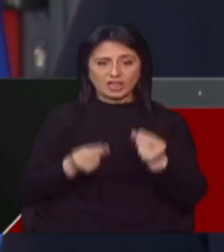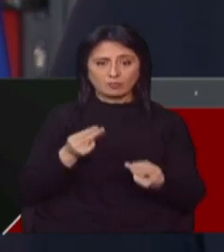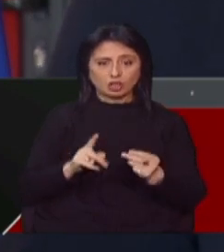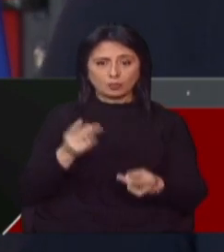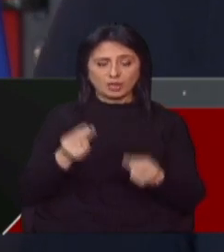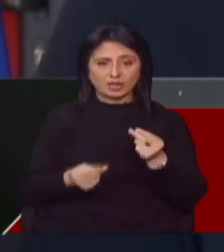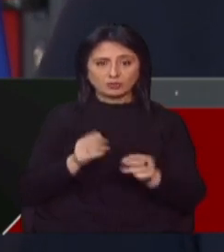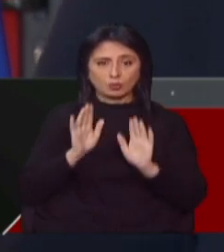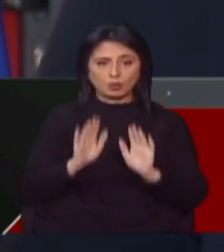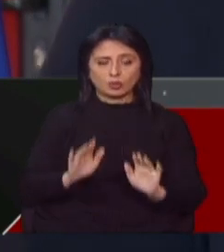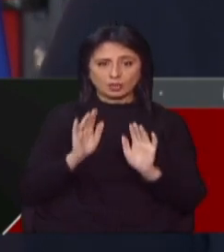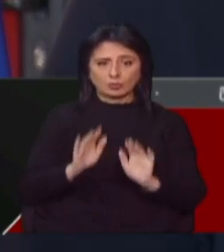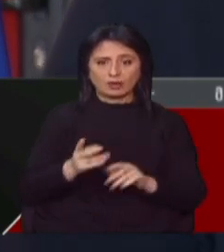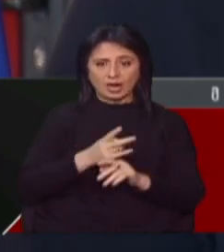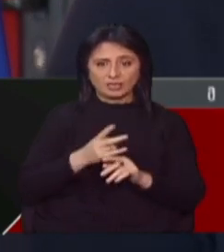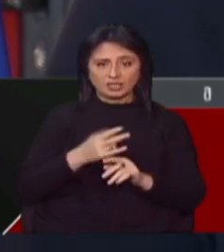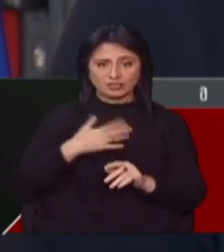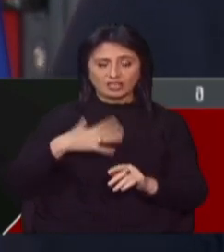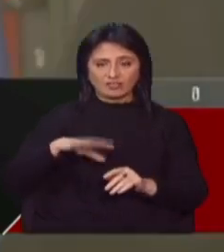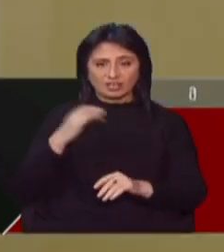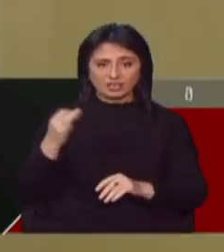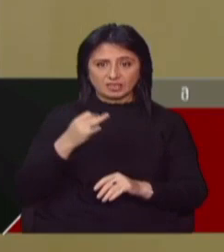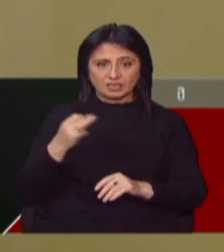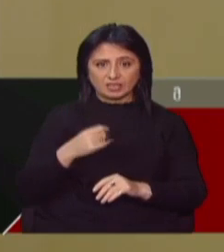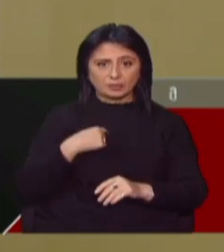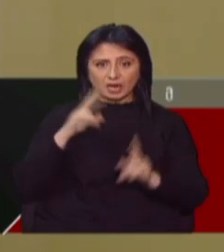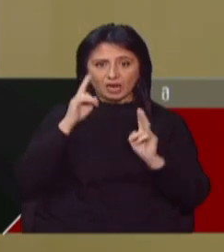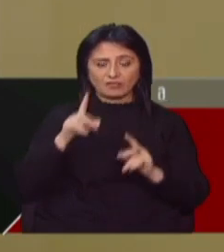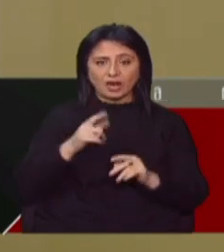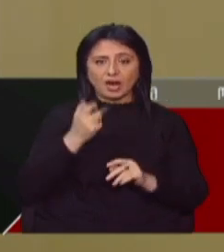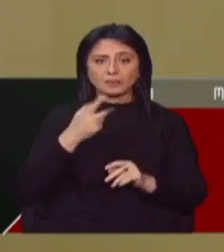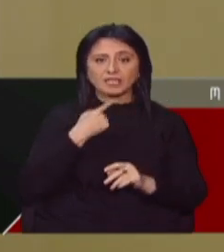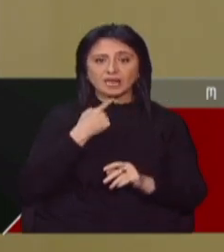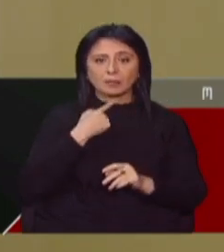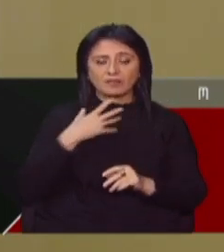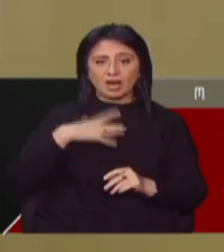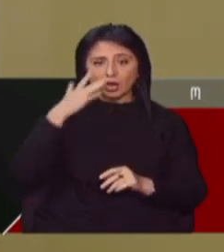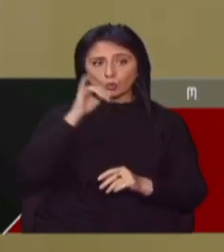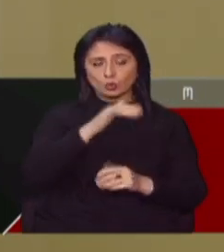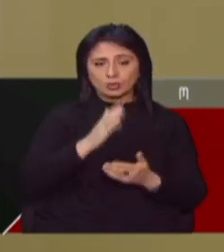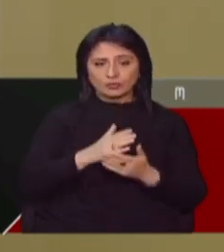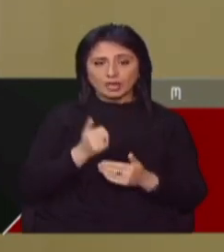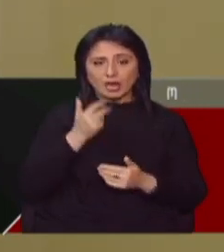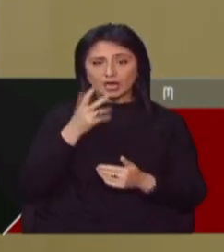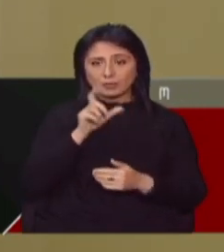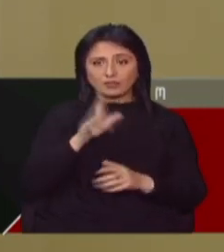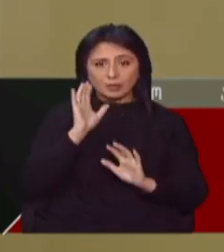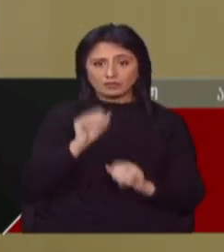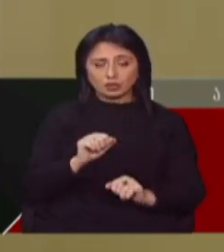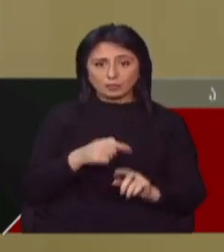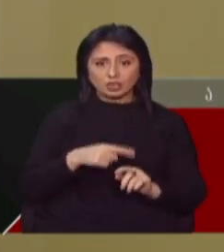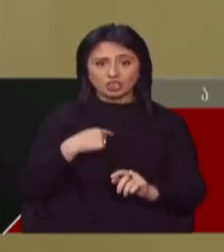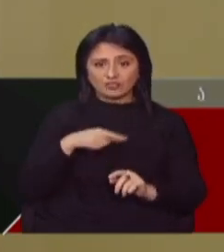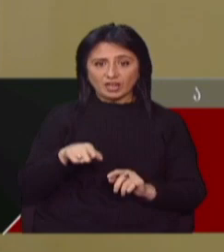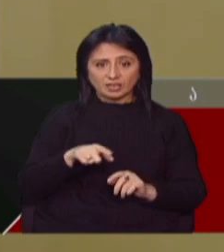რომელი თამაშებიც მხოლოდ და მხოლოდ აზიანებს ჩვენი ქვეყნის ინტერესებს. მე არ ვიცი, რამდენი ხმა აქვს ქართულ ოცნებას, რამდენი ადამიანი დაუჭერს ამ მხარს,